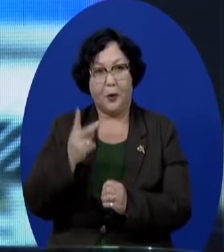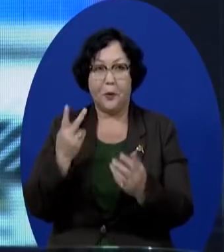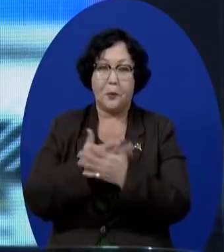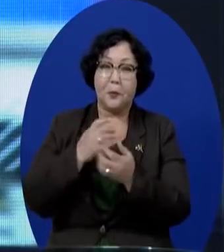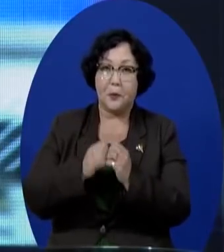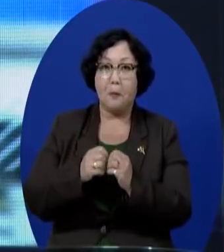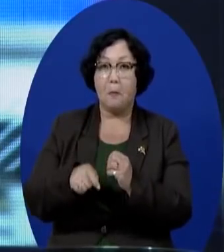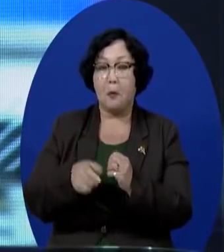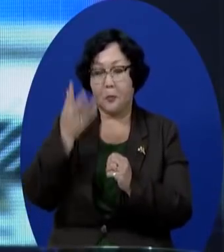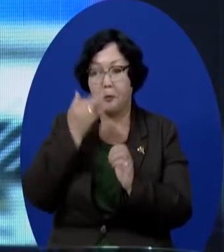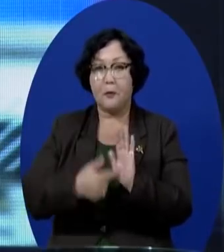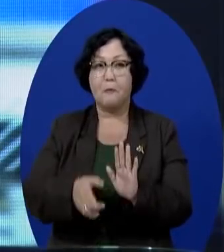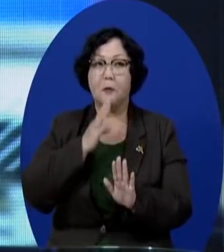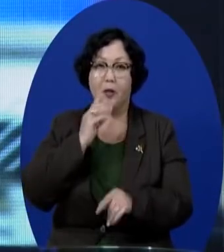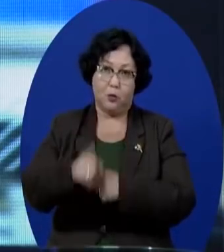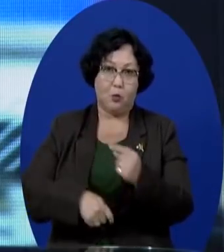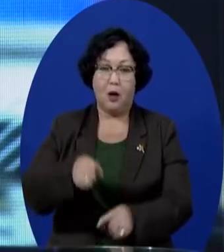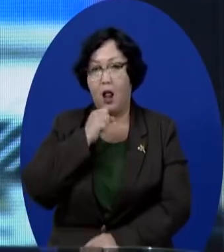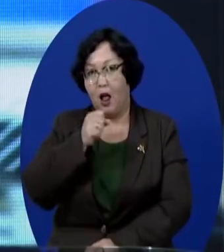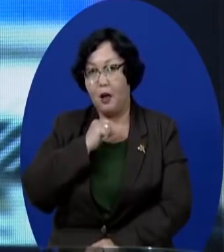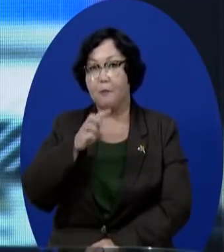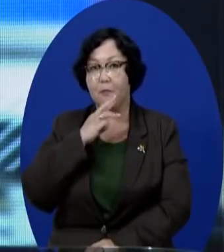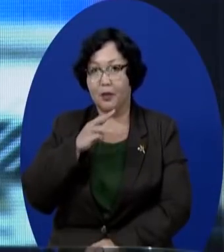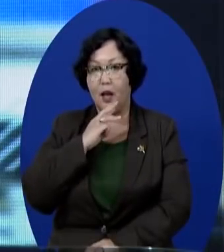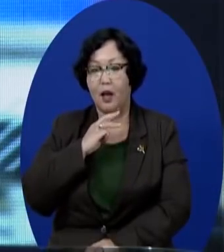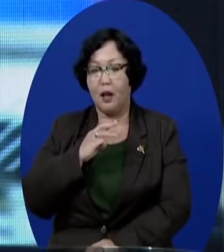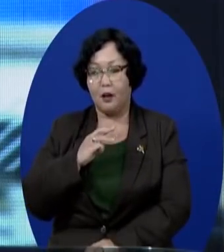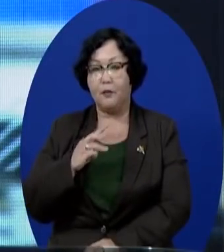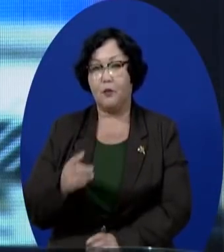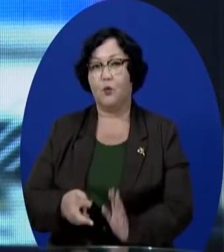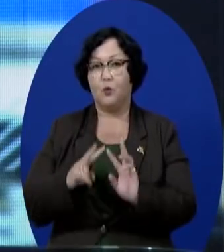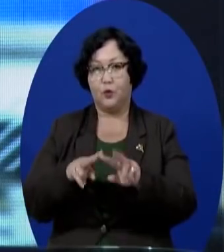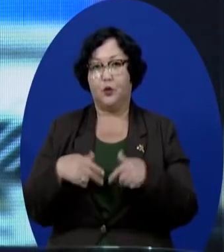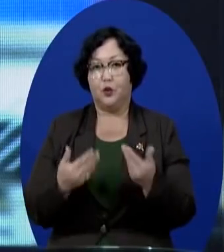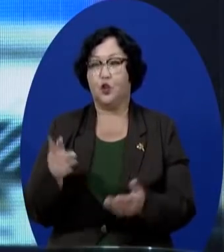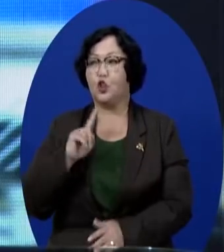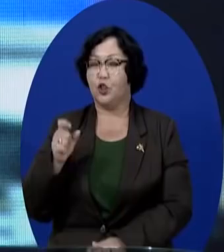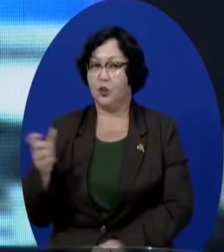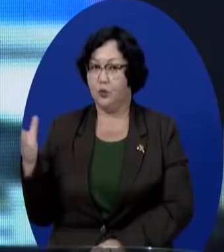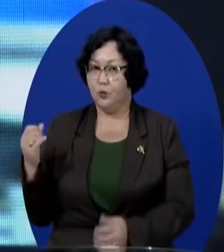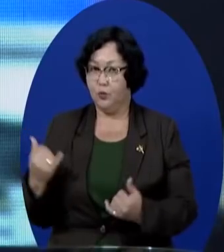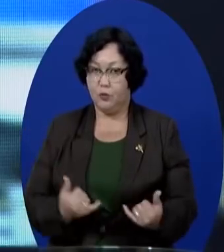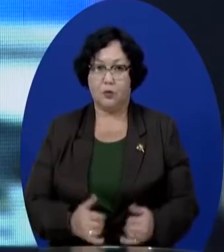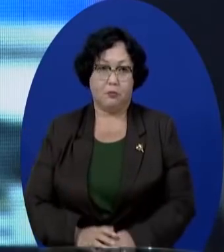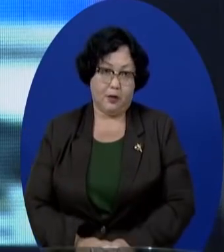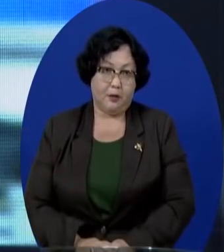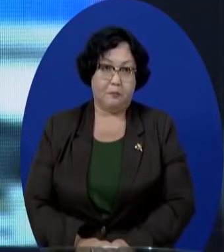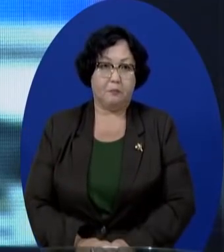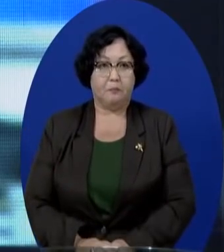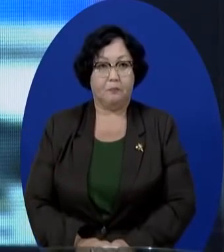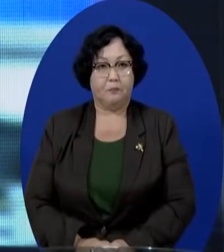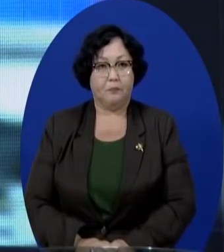хүрээнд хийгдэж байгаа ажлын тухай ярилцлахаар цагийн ердөө хөтөлбөр үргэлжилж байгаа. За зочинтой манай сэтгүүлч Болор сайхан ярилцсана.